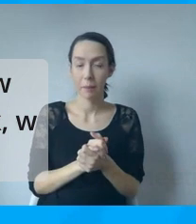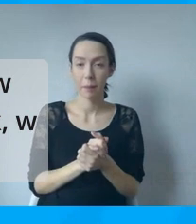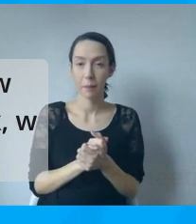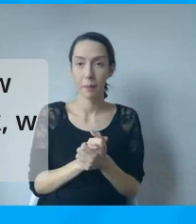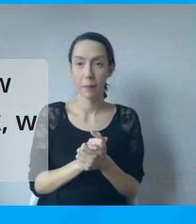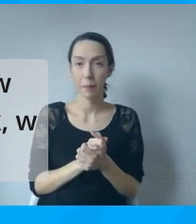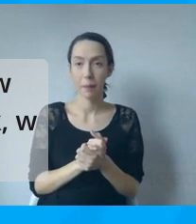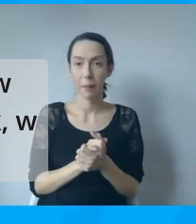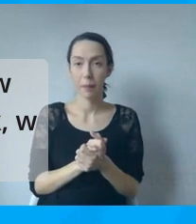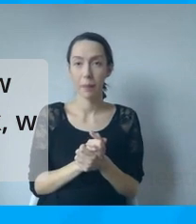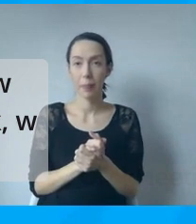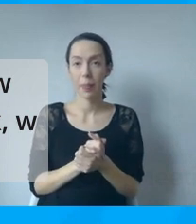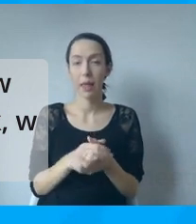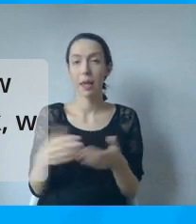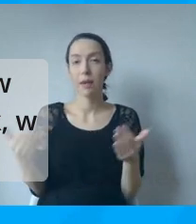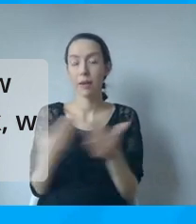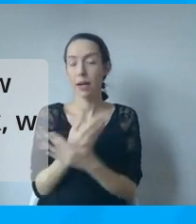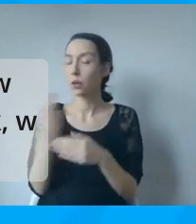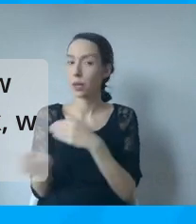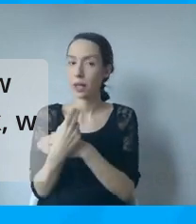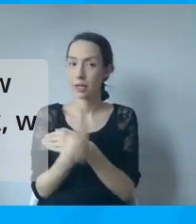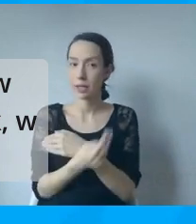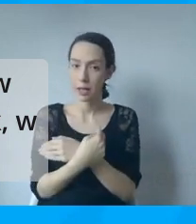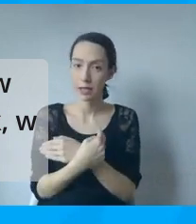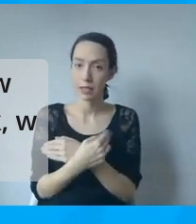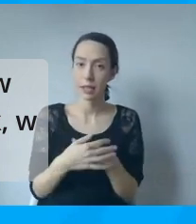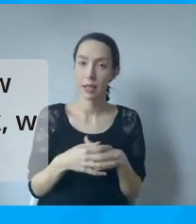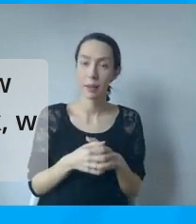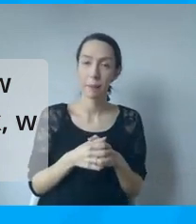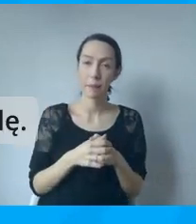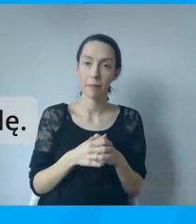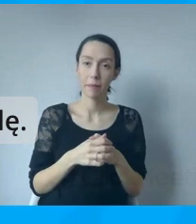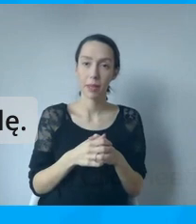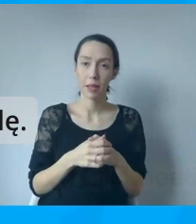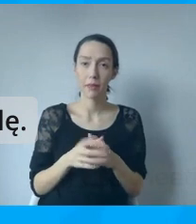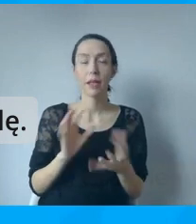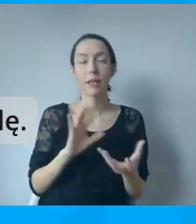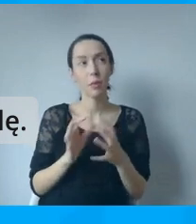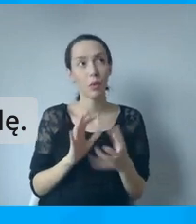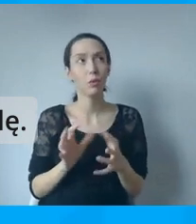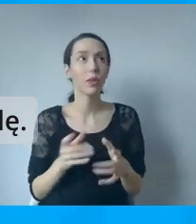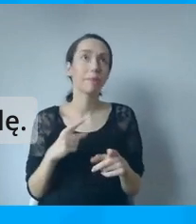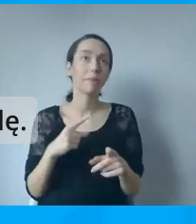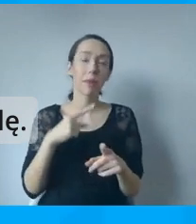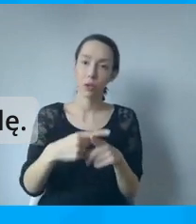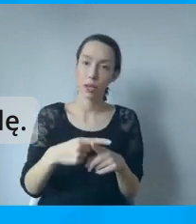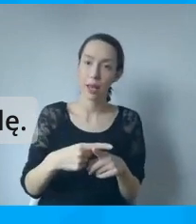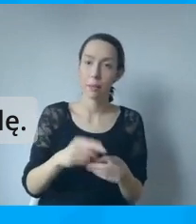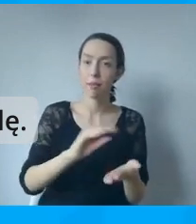w roli rekrutera. Tak, w rekrutacji technicznej w taki sposób, że na przykład dodajemy